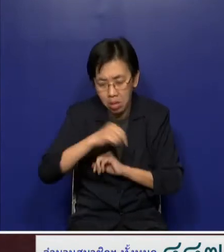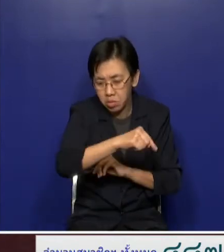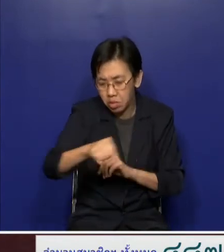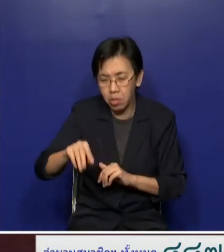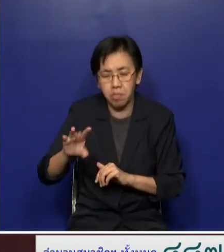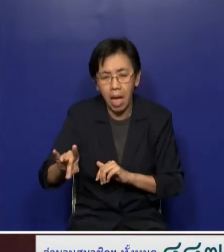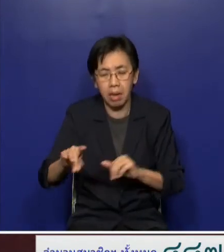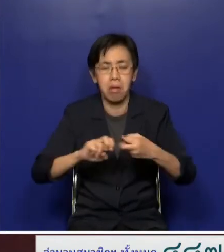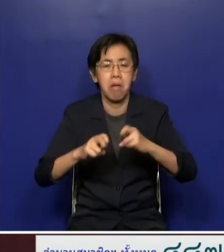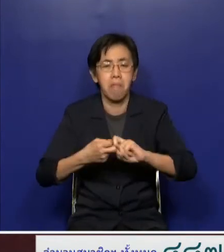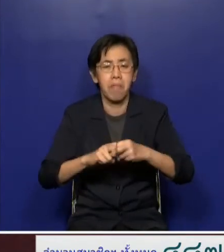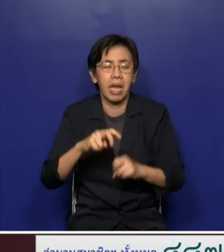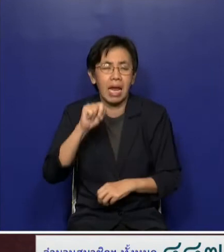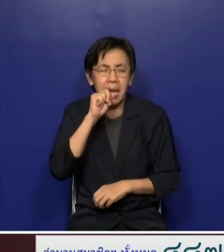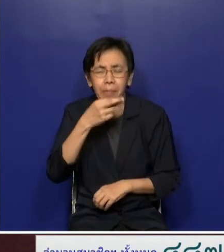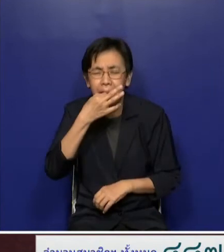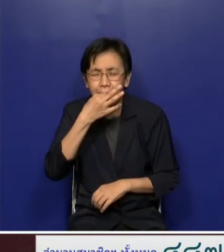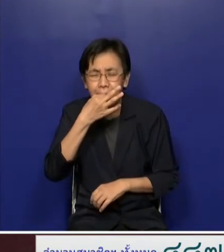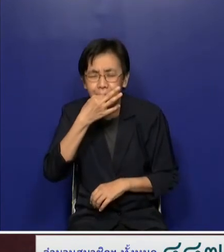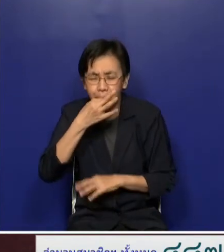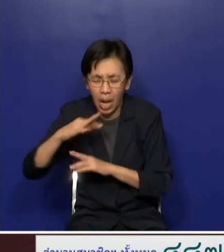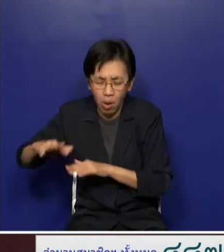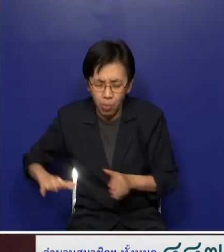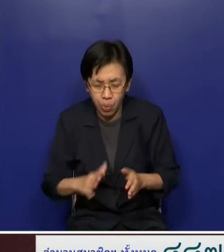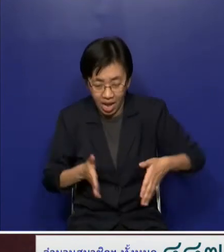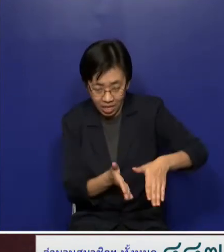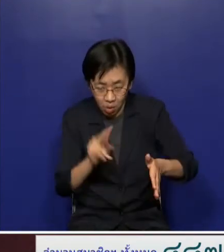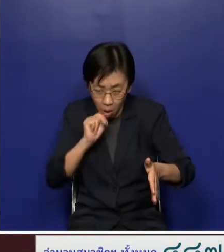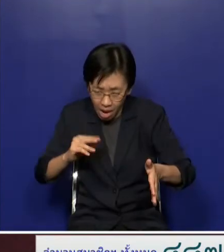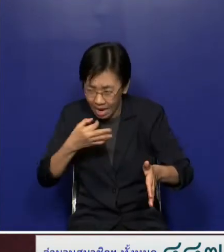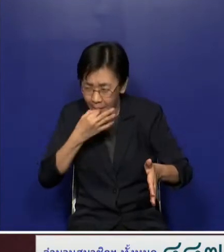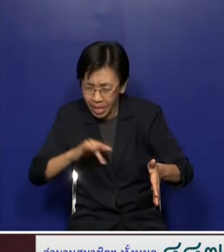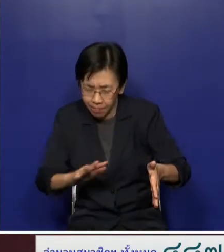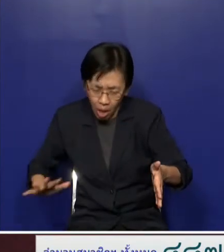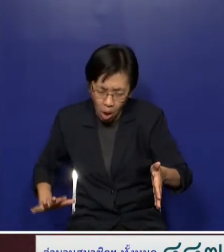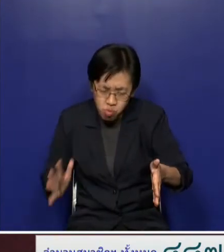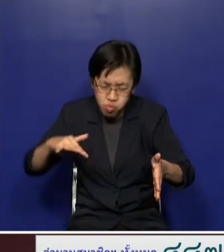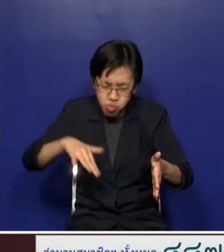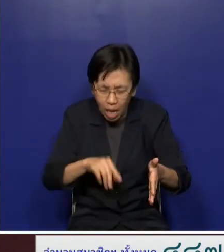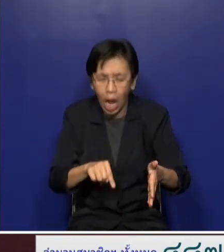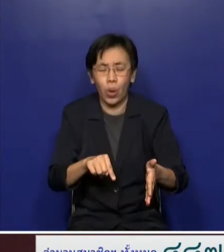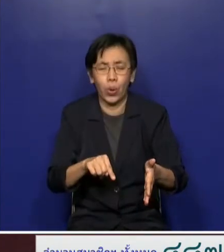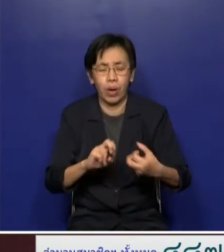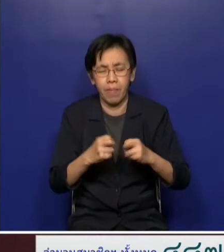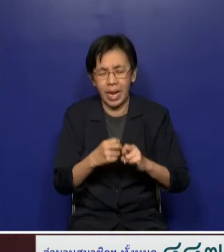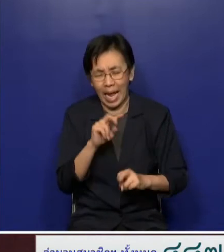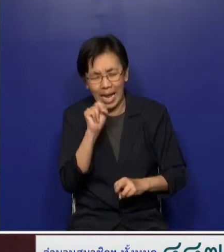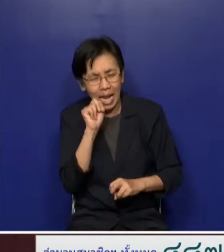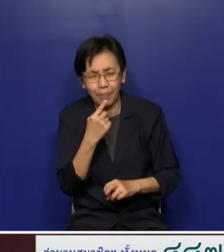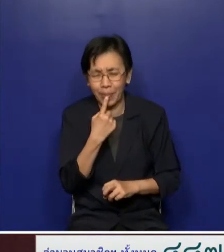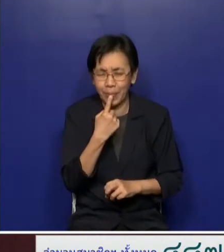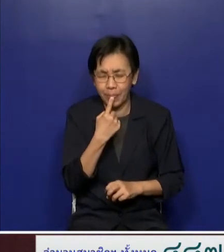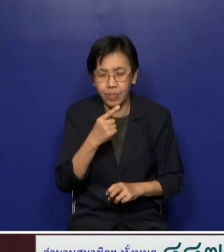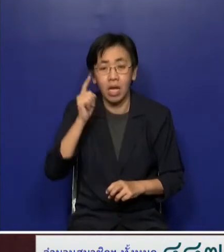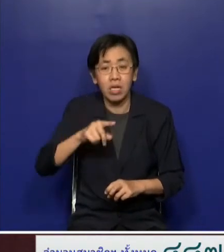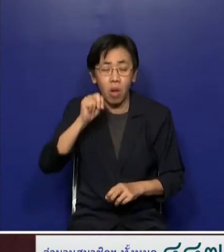ธทุกจุดนะครับค่าวัดมากกา 3 PPTนะครั การแ violate สั้นก็คือจำเป็ที่ต้องเติมน้ปะ